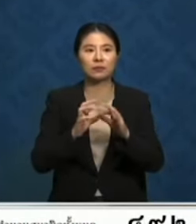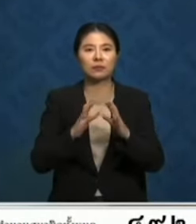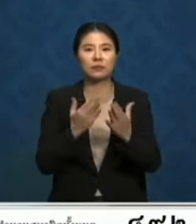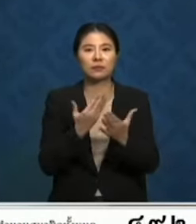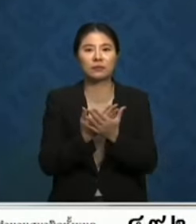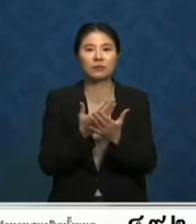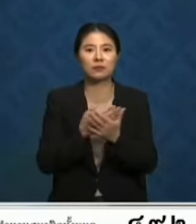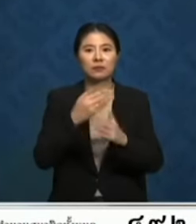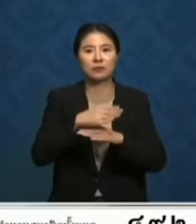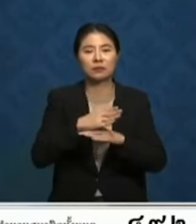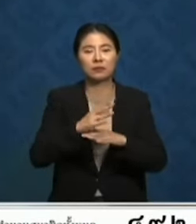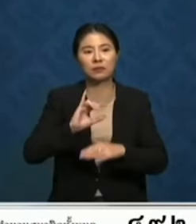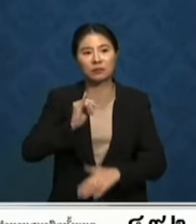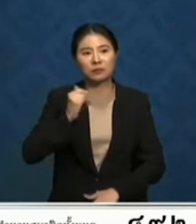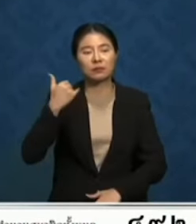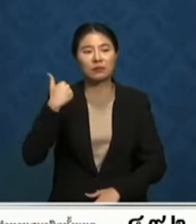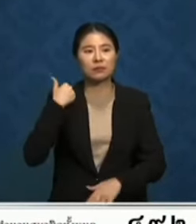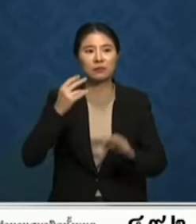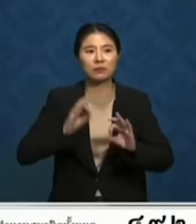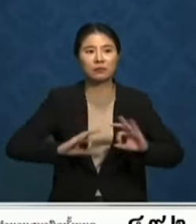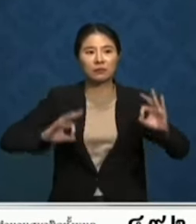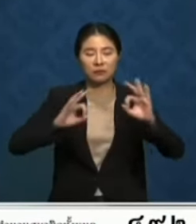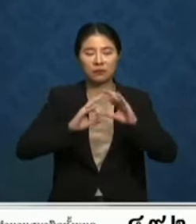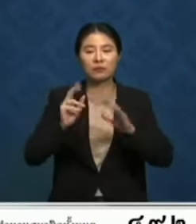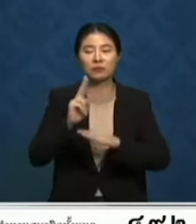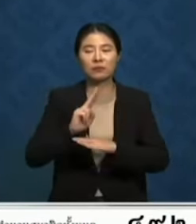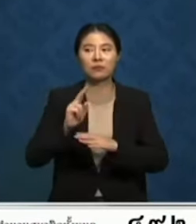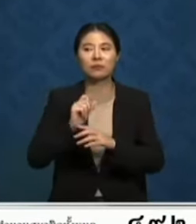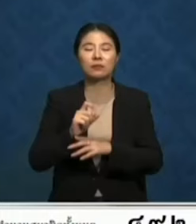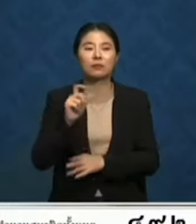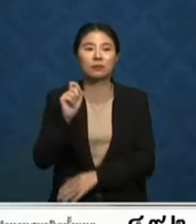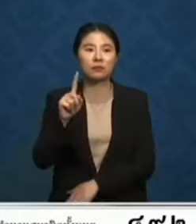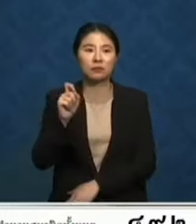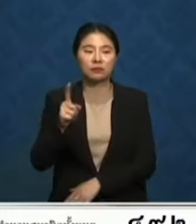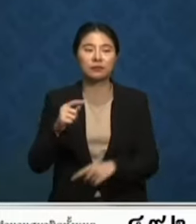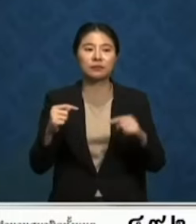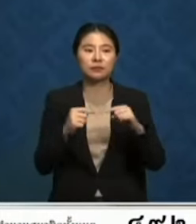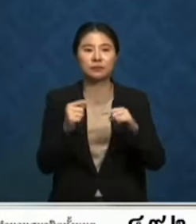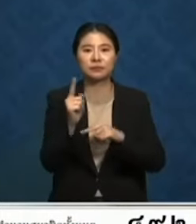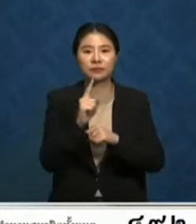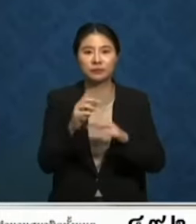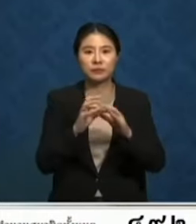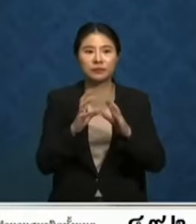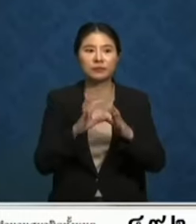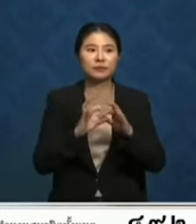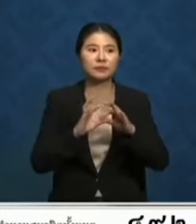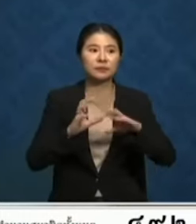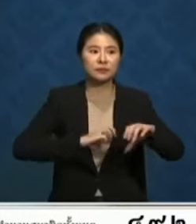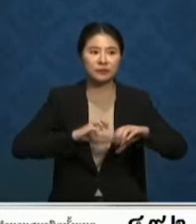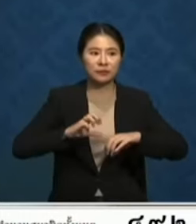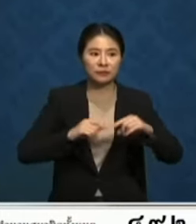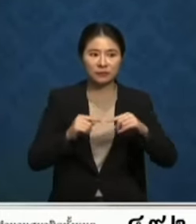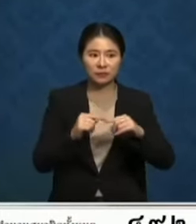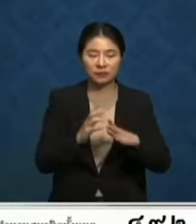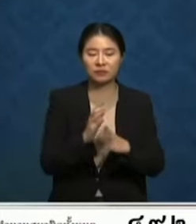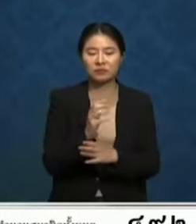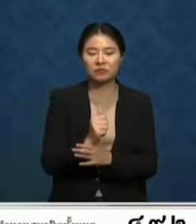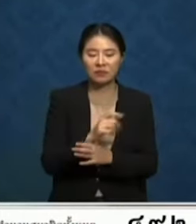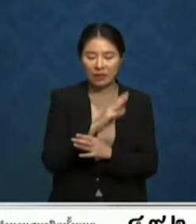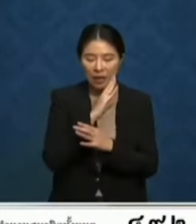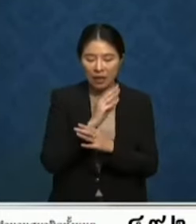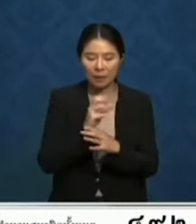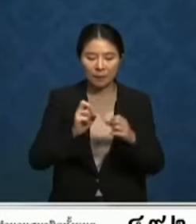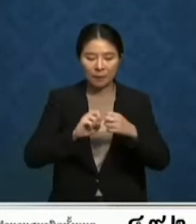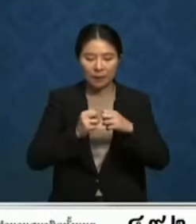มาเนี่ยมันมีบางส่วนที่มันมีความจำเป็นต้องใช้เร่งด่วนมีความจำเป็นต้องมาดำเนินการในกรณีเกิดวิกฤตอย่างกรณี